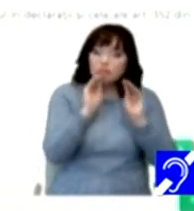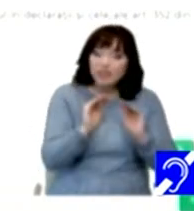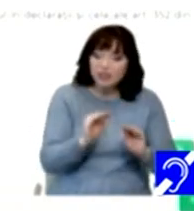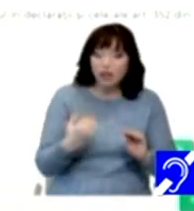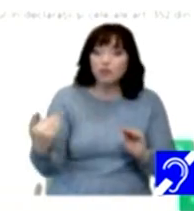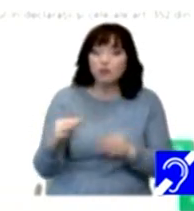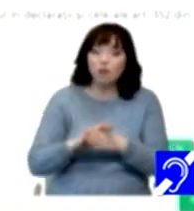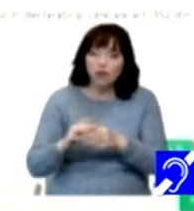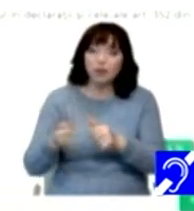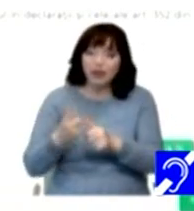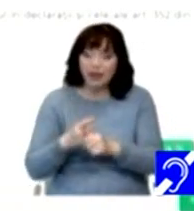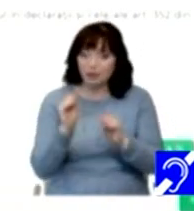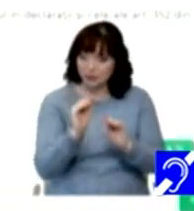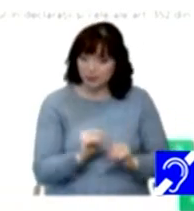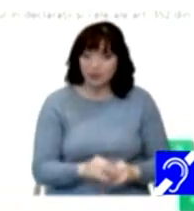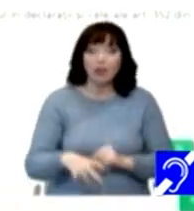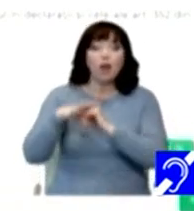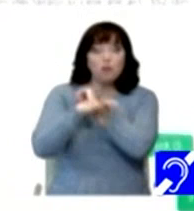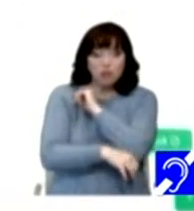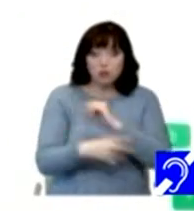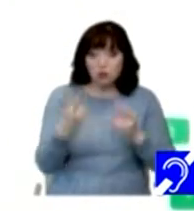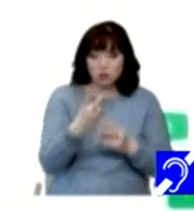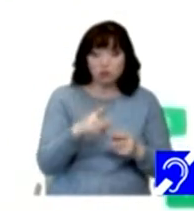acestor date. La final mai trebuie să faceți un singur